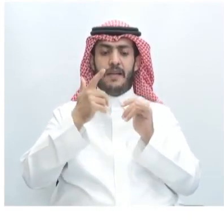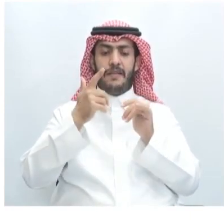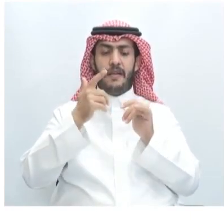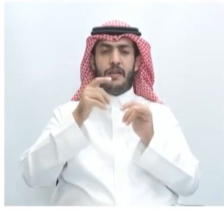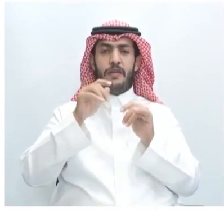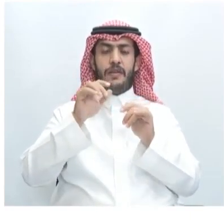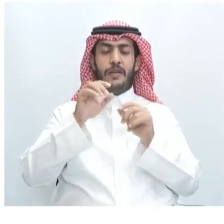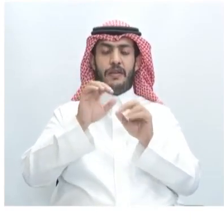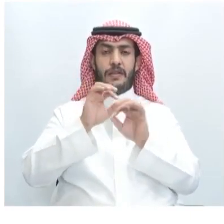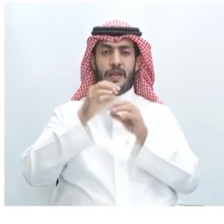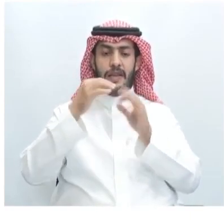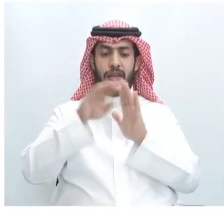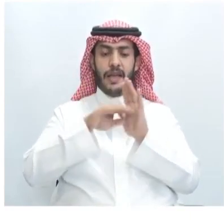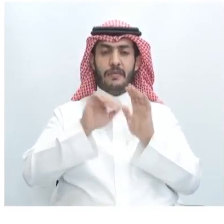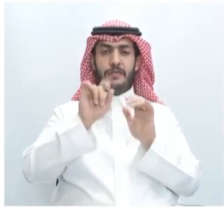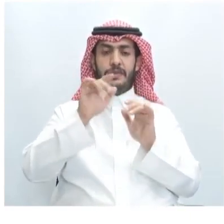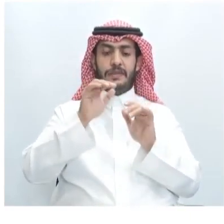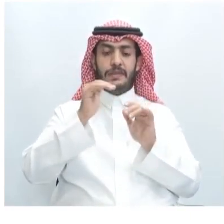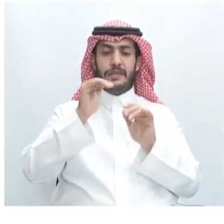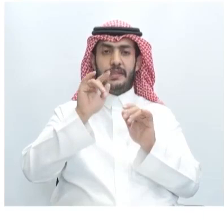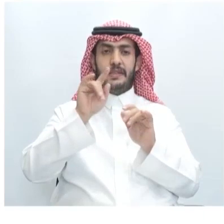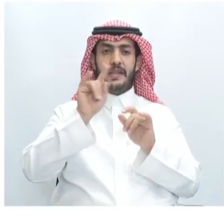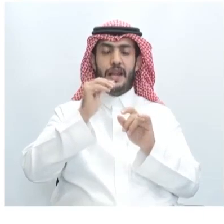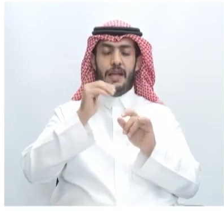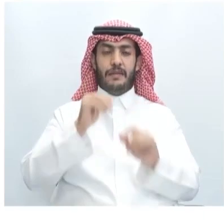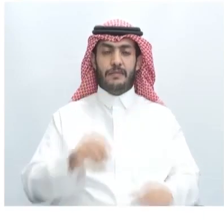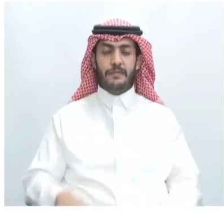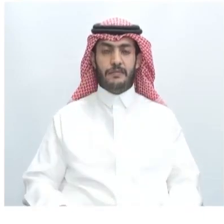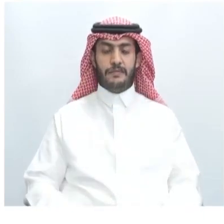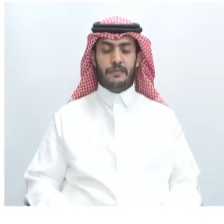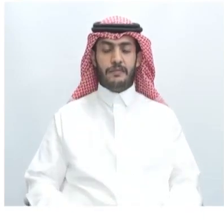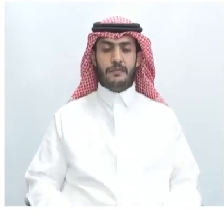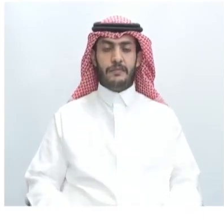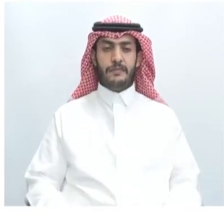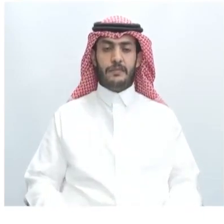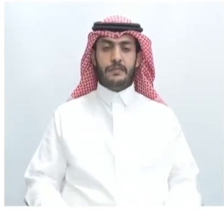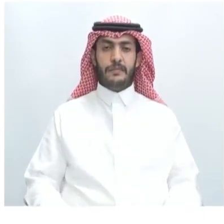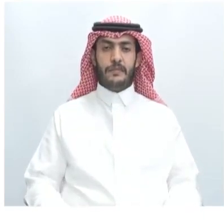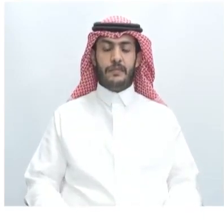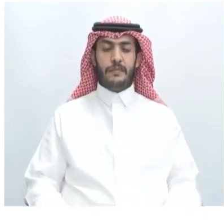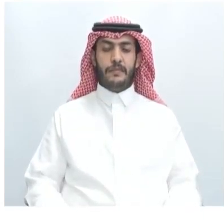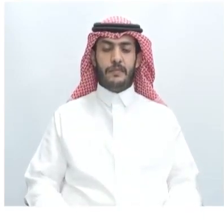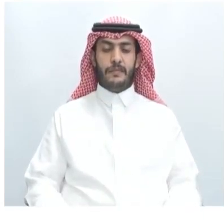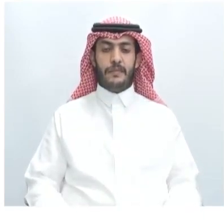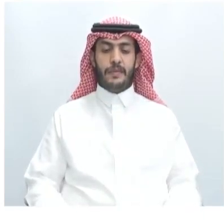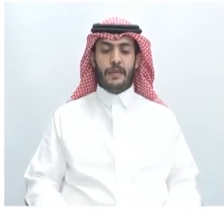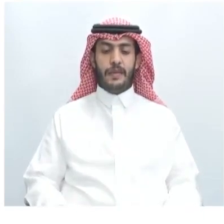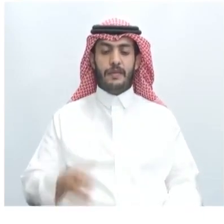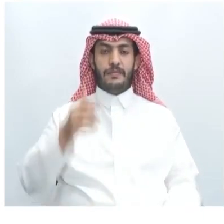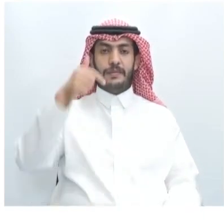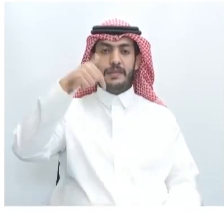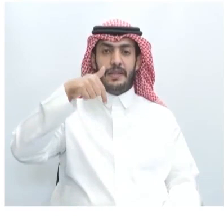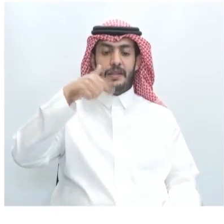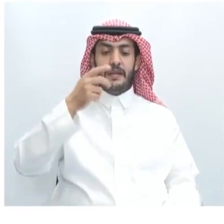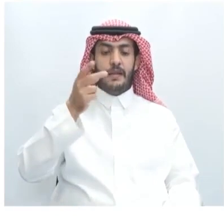والصلاح ماذا نقول انتقاء العاملين في الدوله بناء على معايير الكفاءه والصلاح الامر السادس